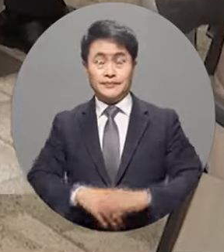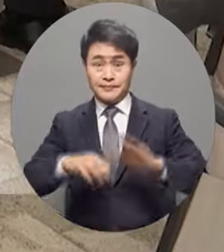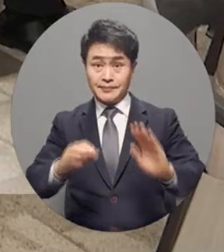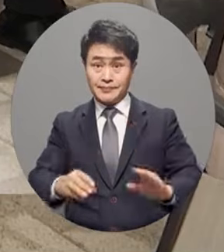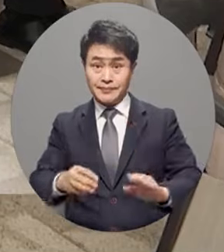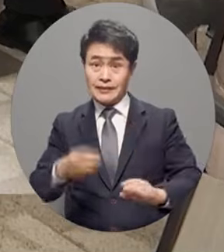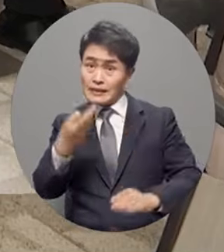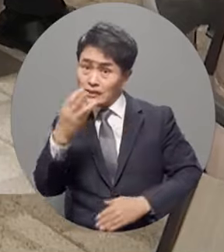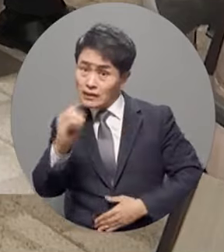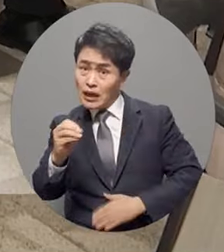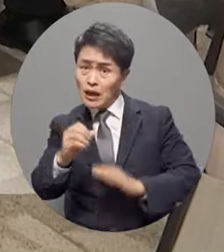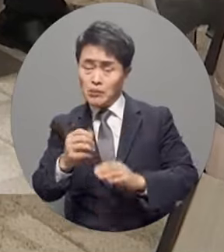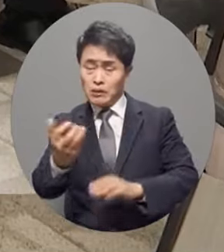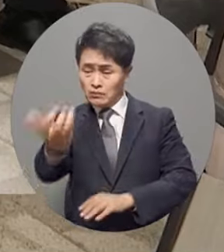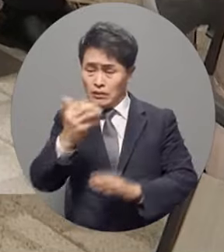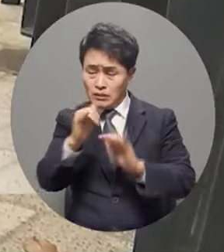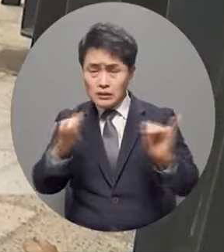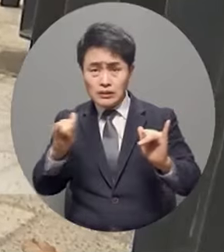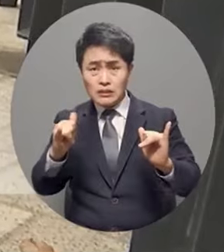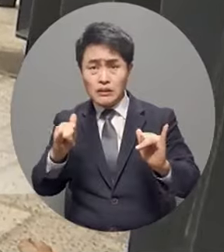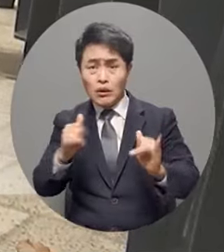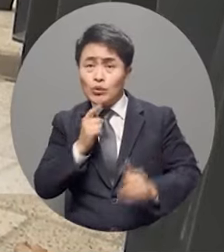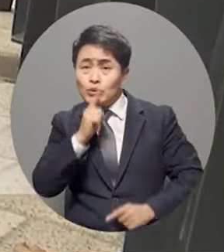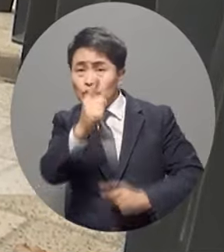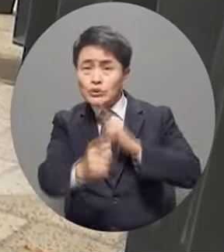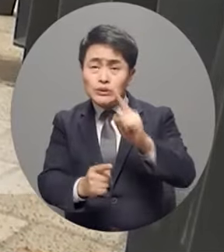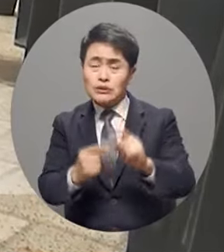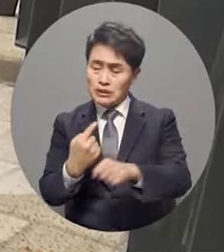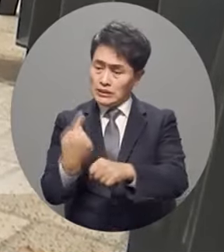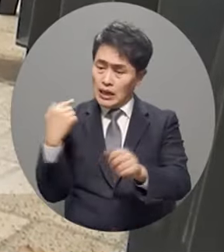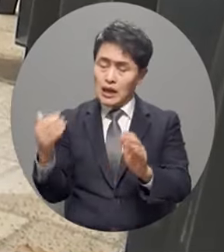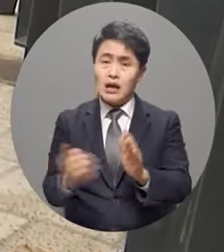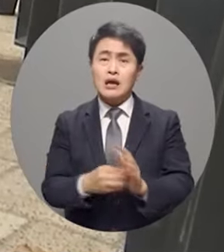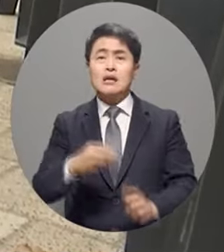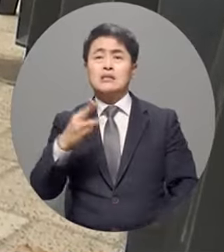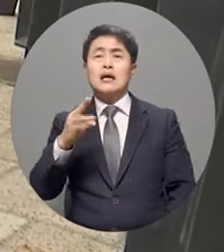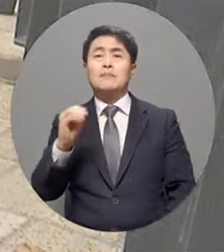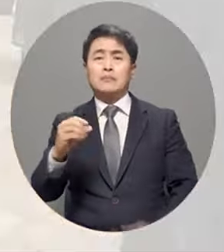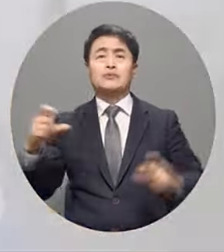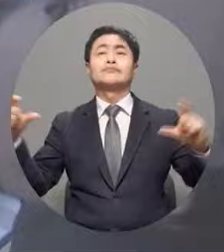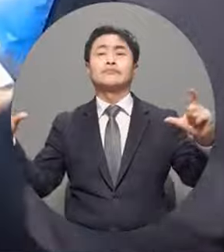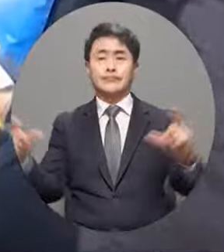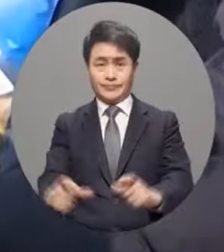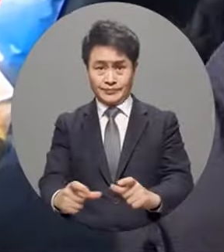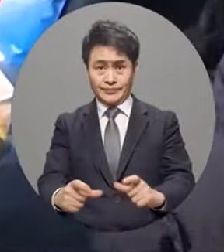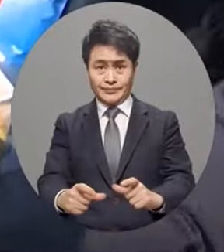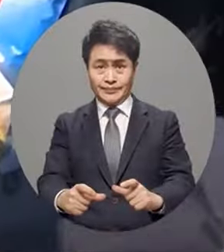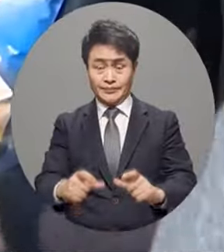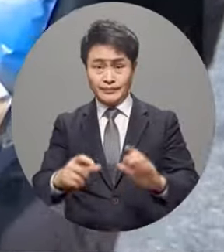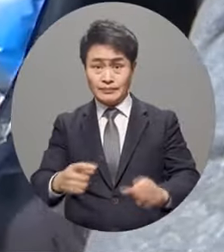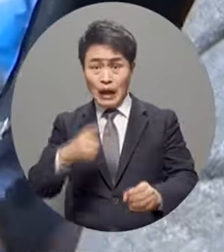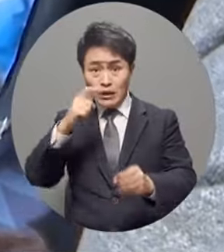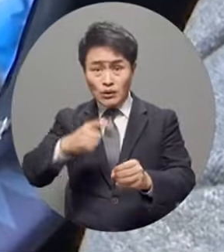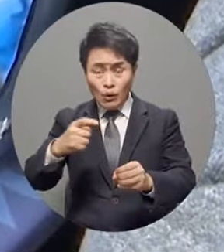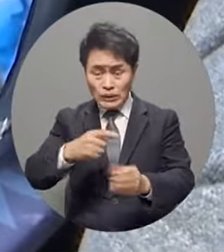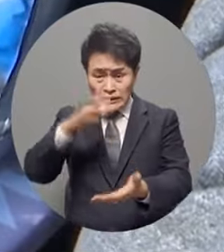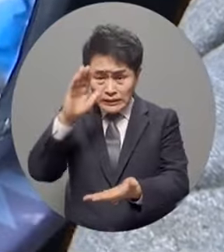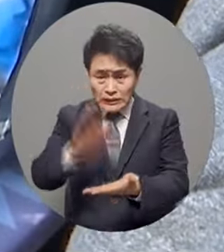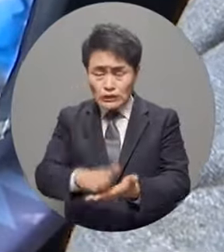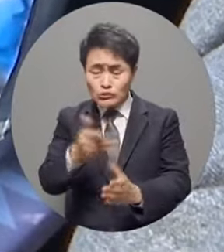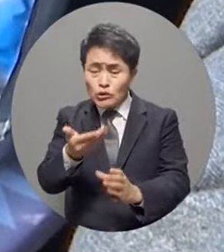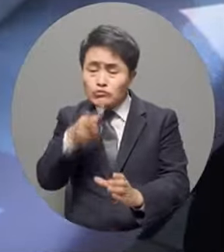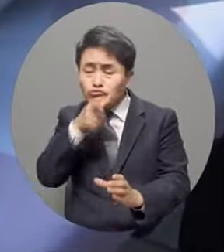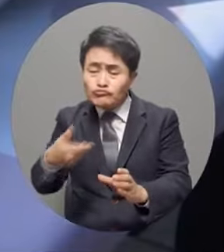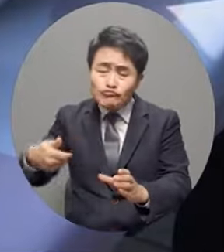13만 명 규모의 이산가족 상봉 신청자는 지난해 3만여 명으로 줄었습니다. 떡 위에 뜨끈한 육수를